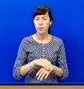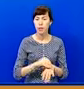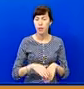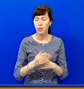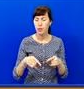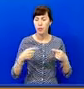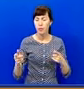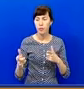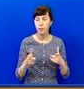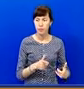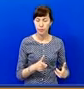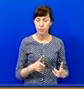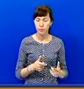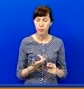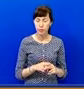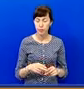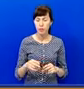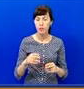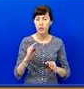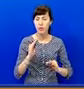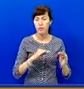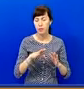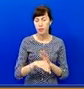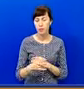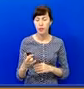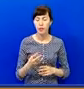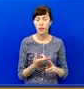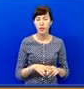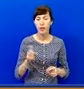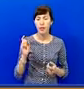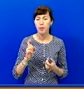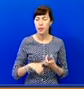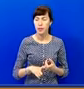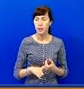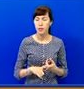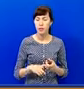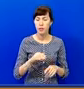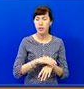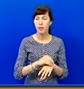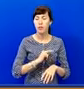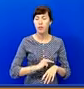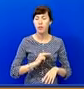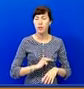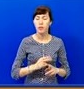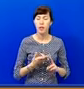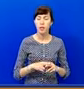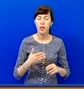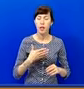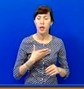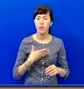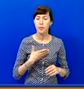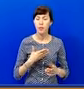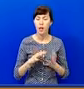шығарып, оны өндіріске ендіруіміз қажет. Осыған орай мақта шаруашылығы институты, осындағы біздің